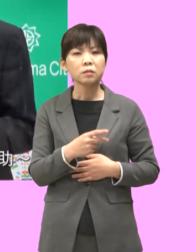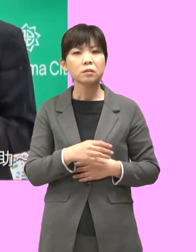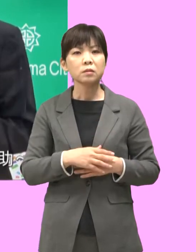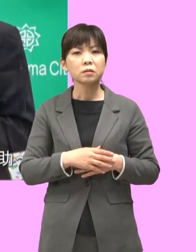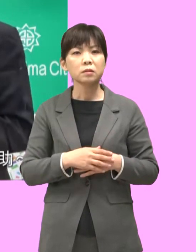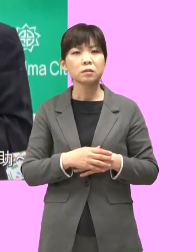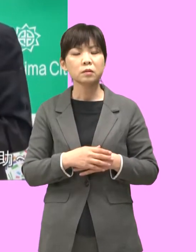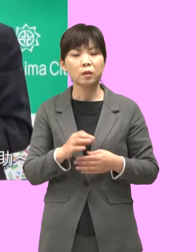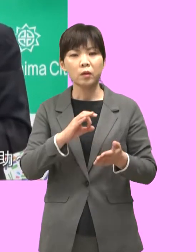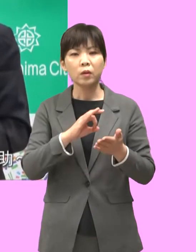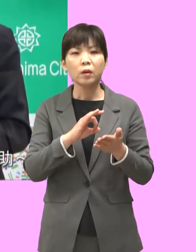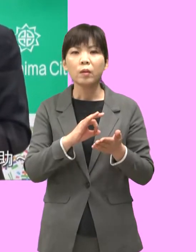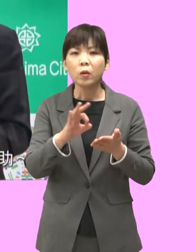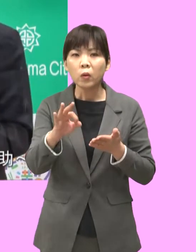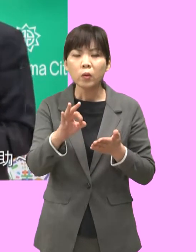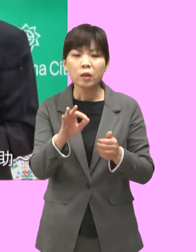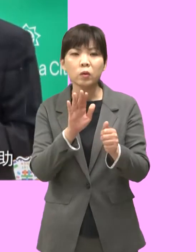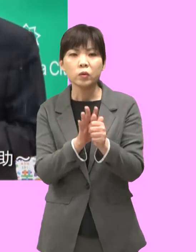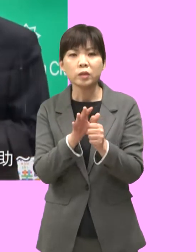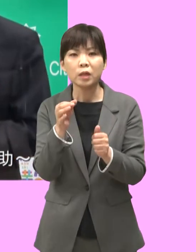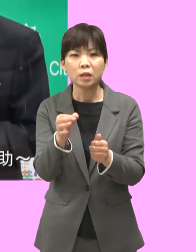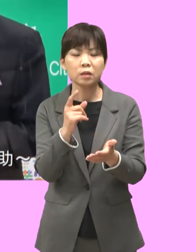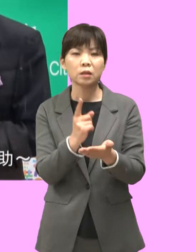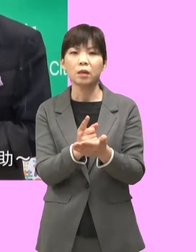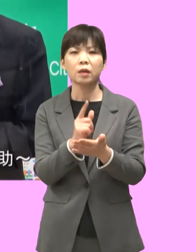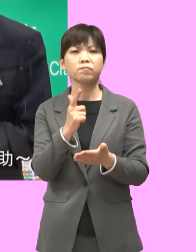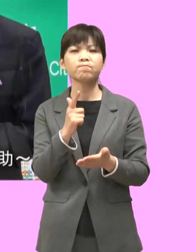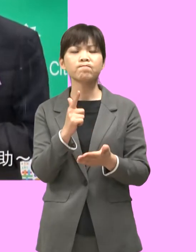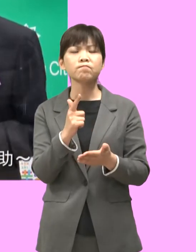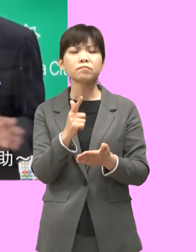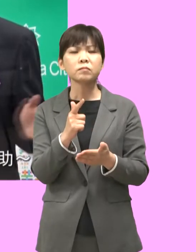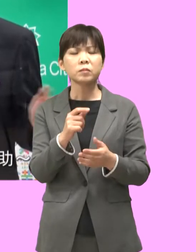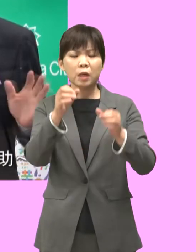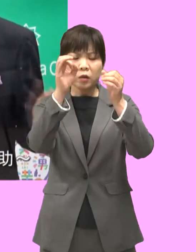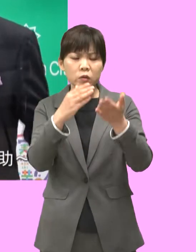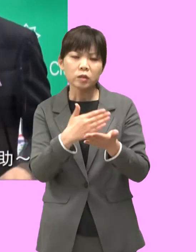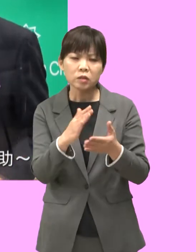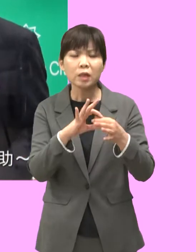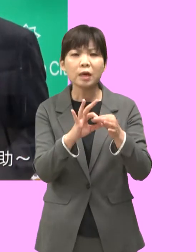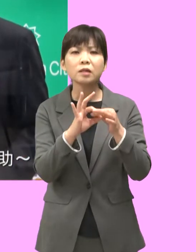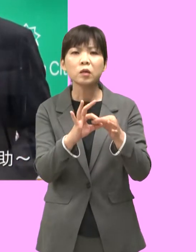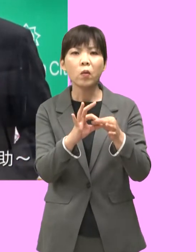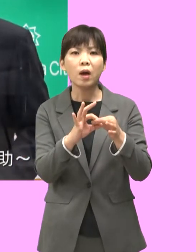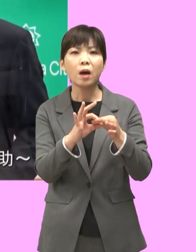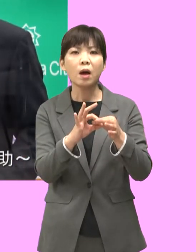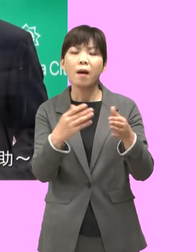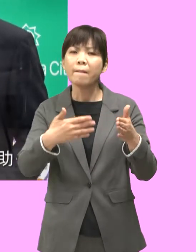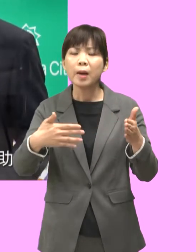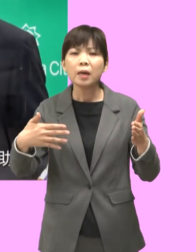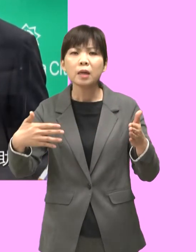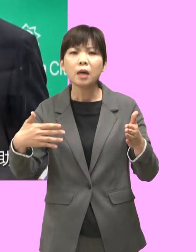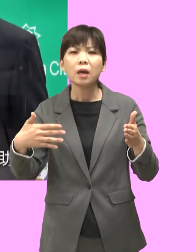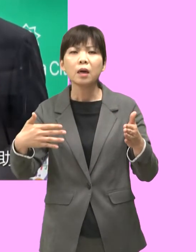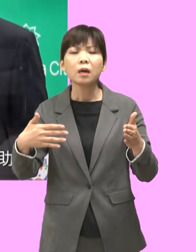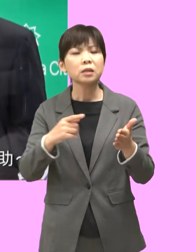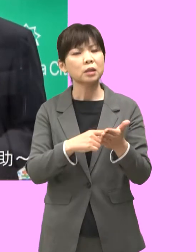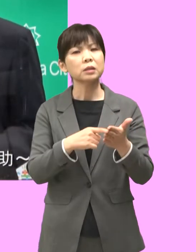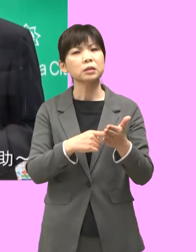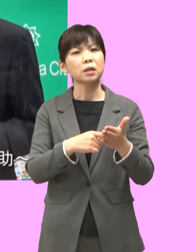助成するだけじゃなくてですね、除雪に関しては、まあ、まだ十分進んでおりませんけ